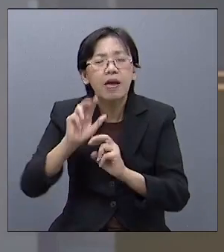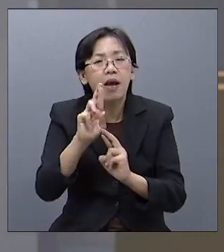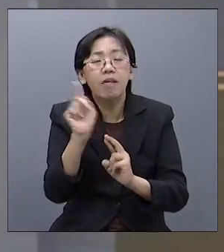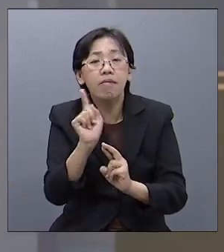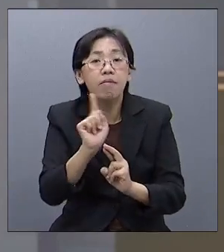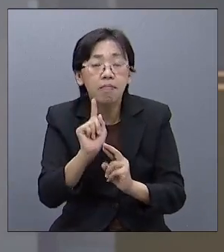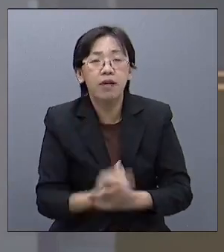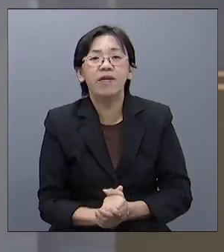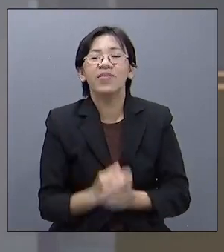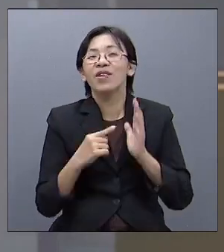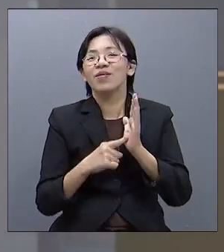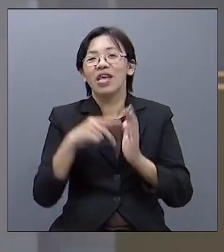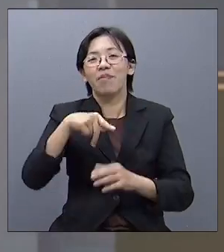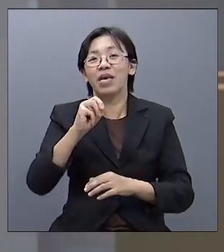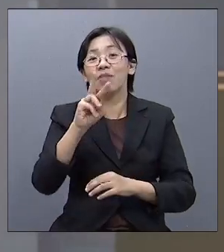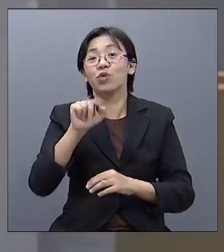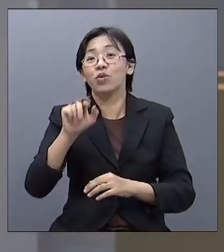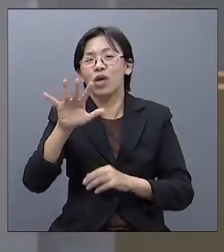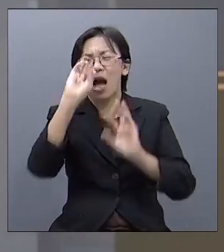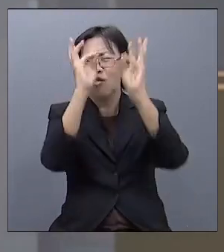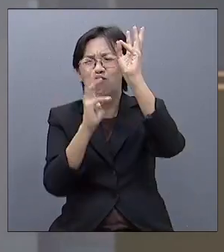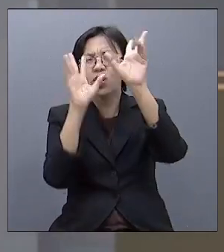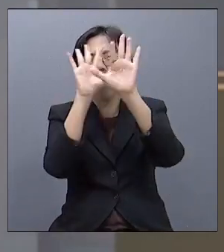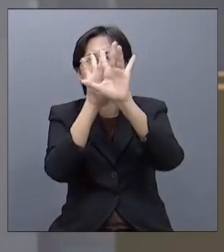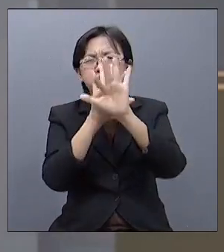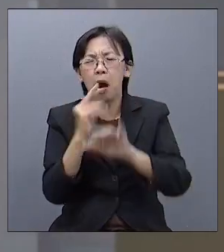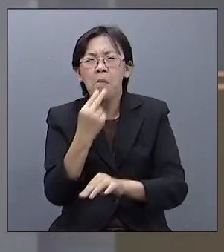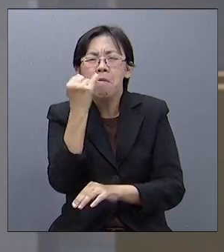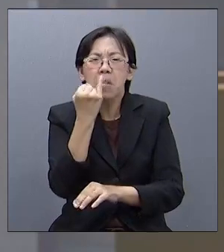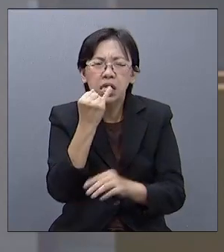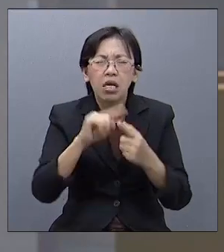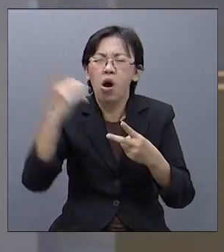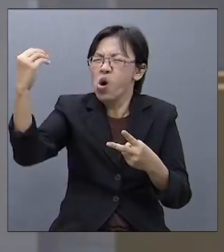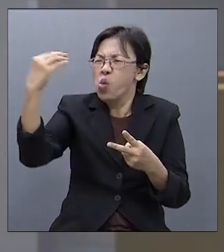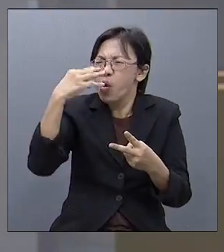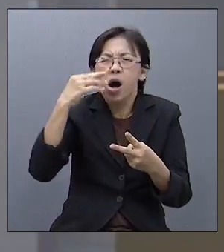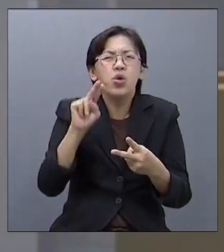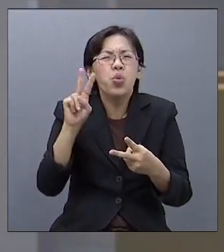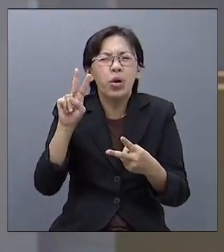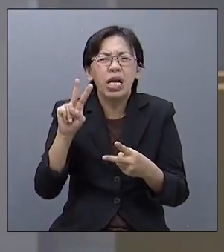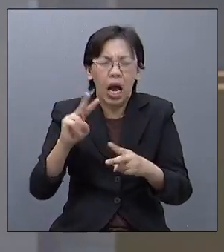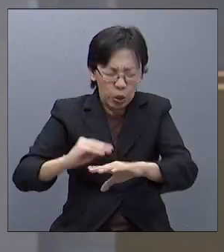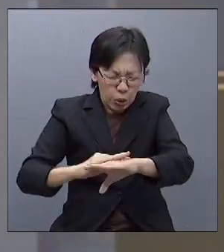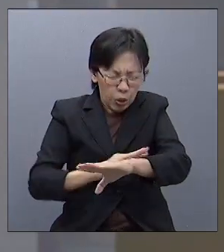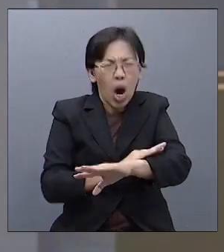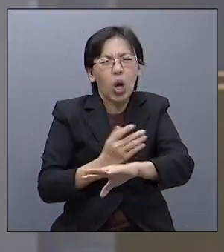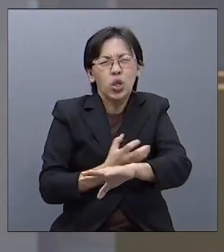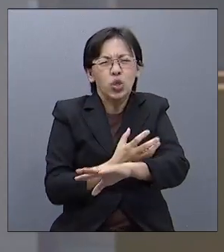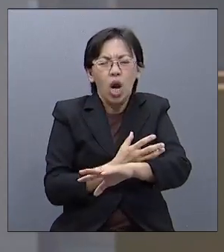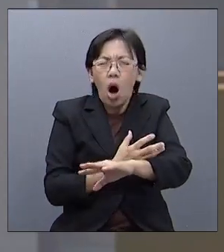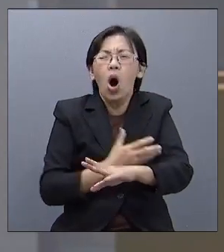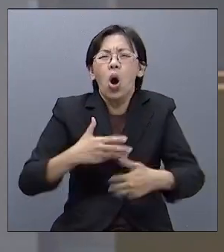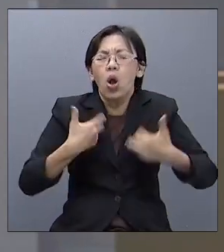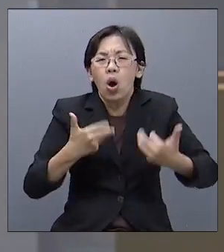างโดยเฉพาะจาก PM 2.5 ที่ก็ไม่ได้ไปไหนไหนจะ UV ที่ก็ร้อนขึ้นทุกวี่ทุกวันเรามารู้ทันกันได้แล้วก็ร่วมพูดคุ